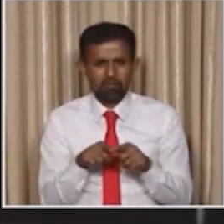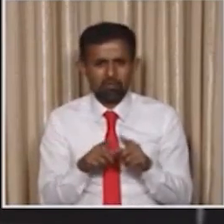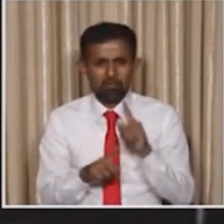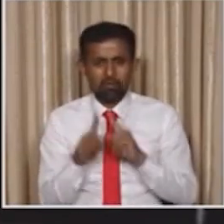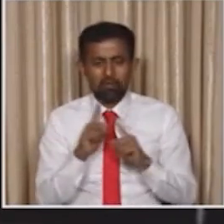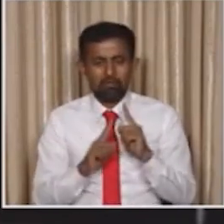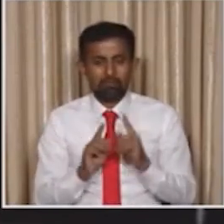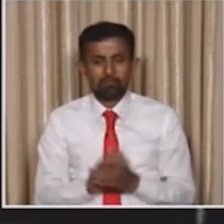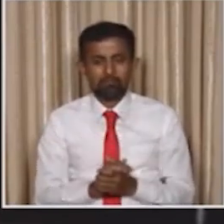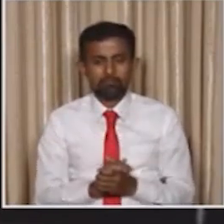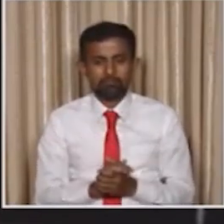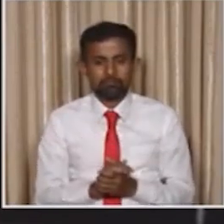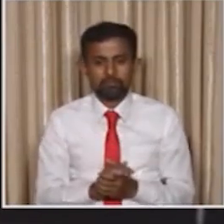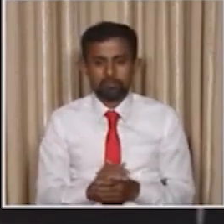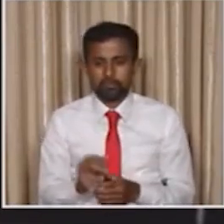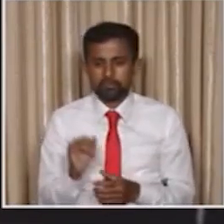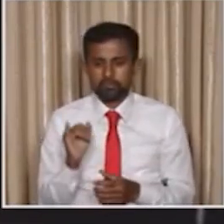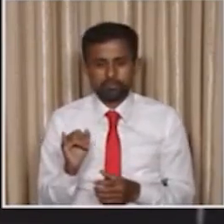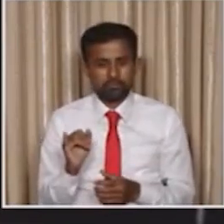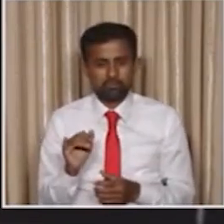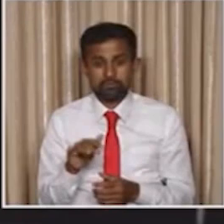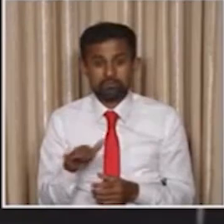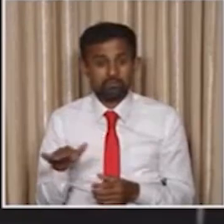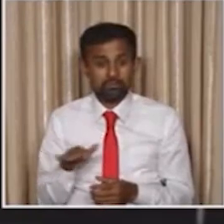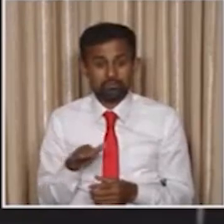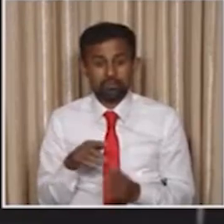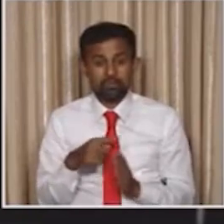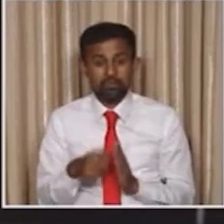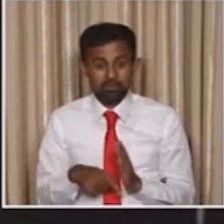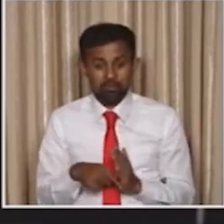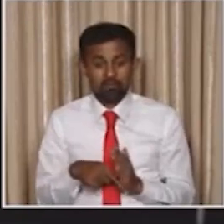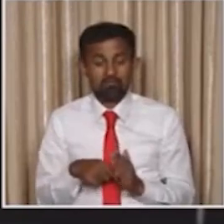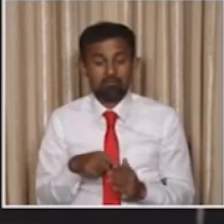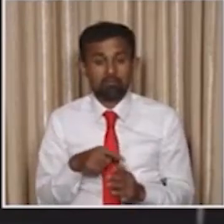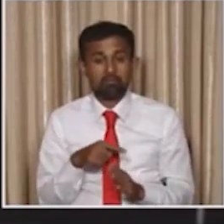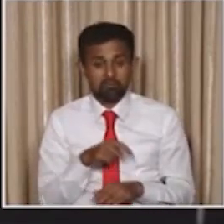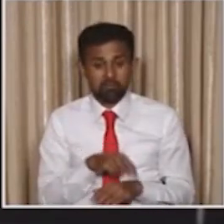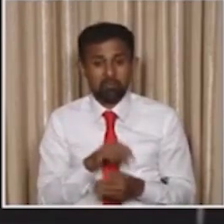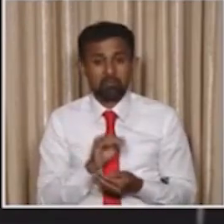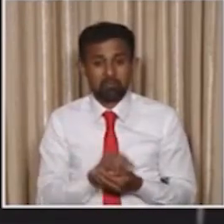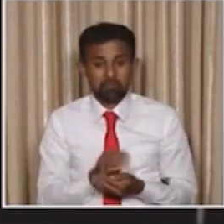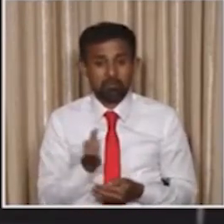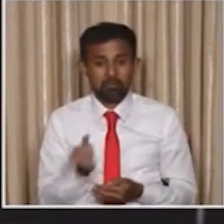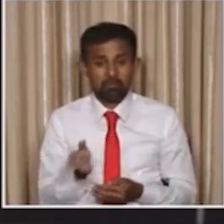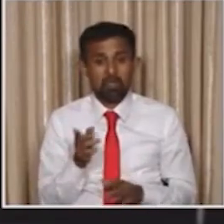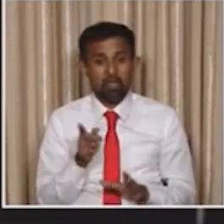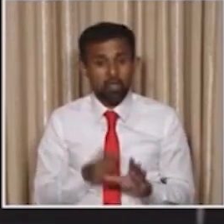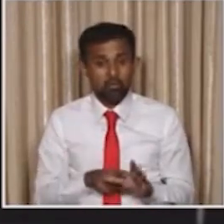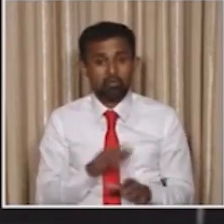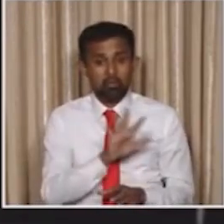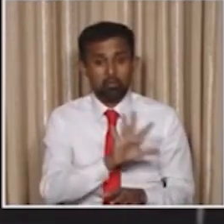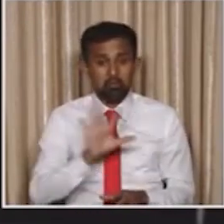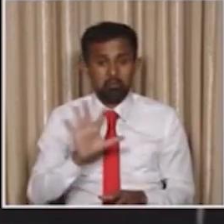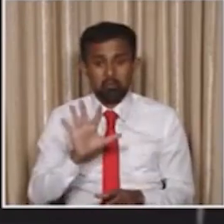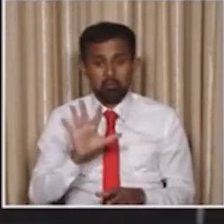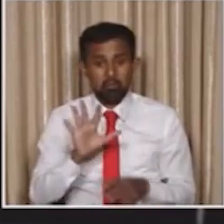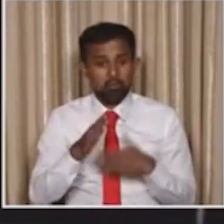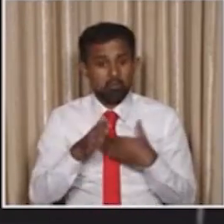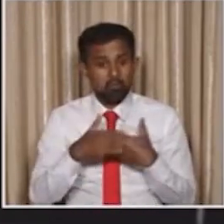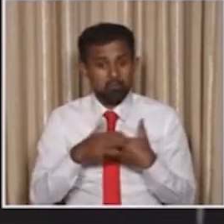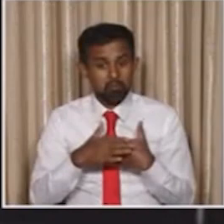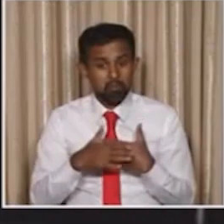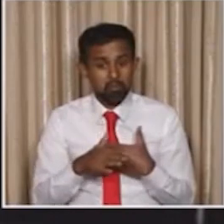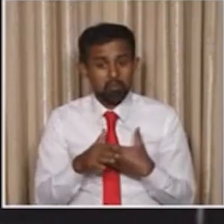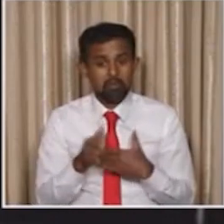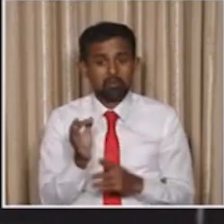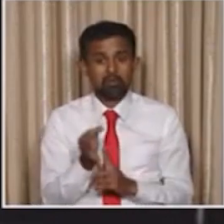කරනවා. ඉතාම නරක තැනක රට තිබෙන අවස්ථාවක අවුරුදු 55ක පමණ පළපුරුද්දක්